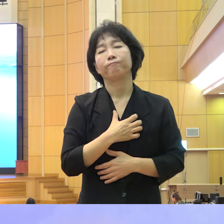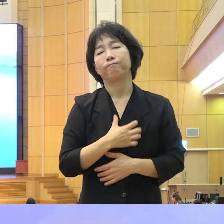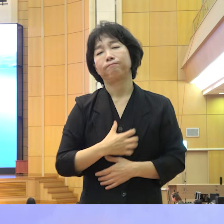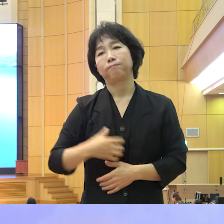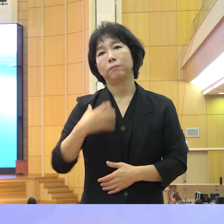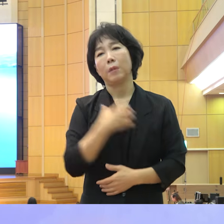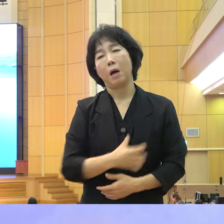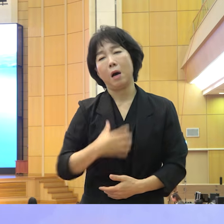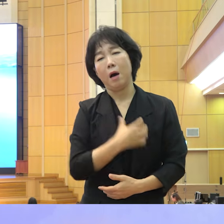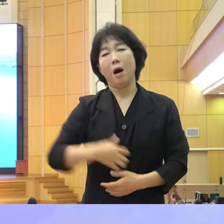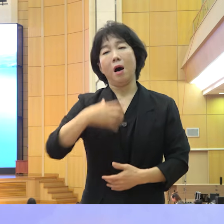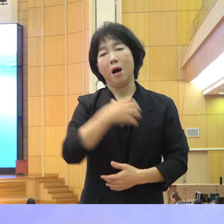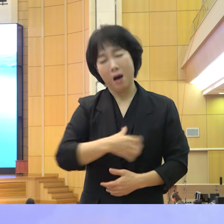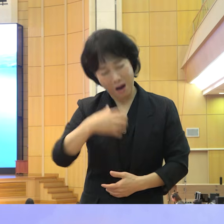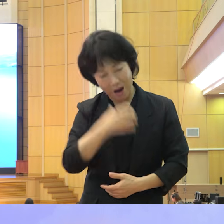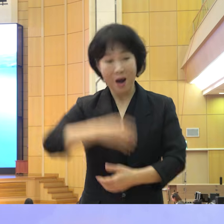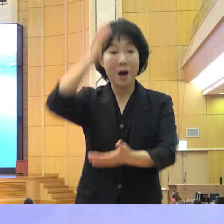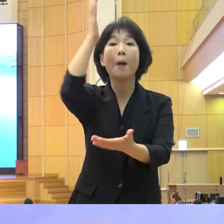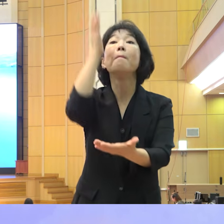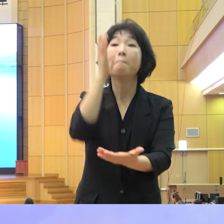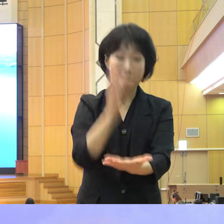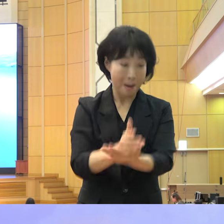아무 염려